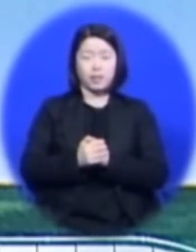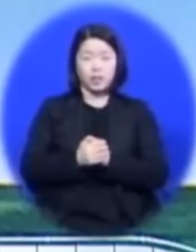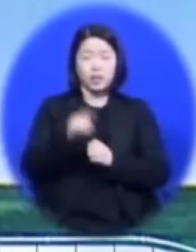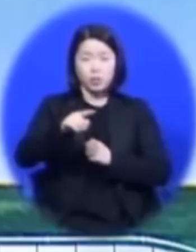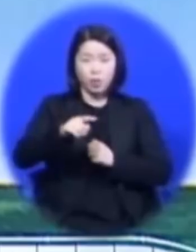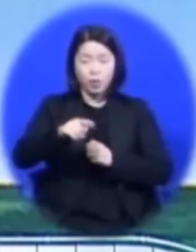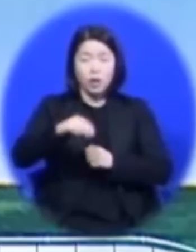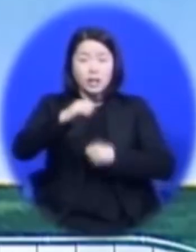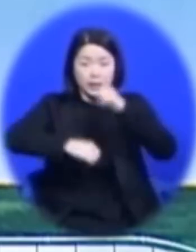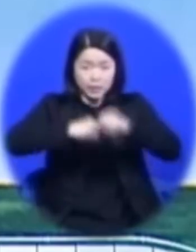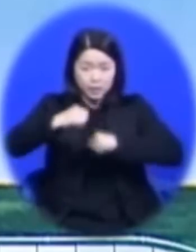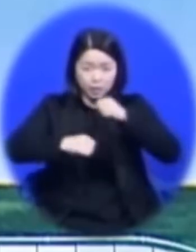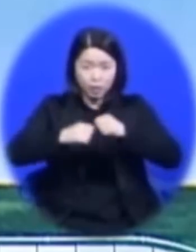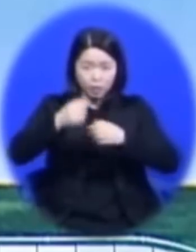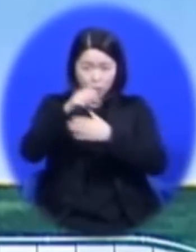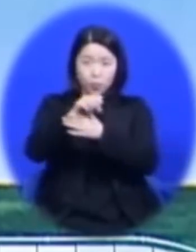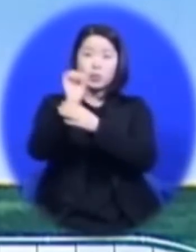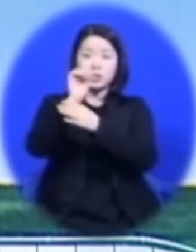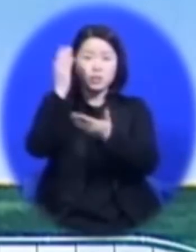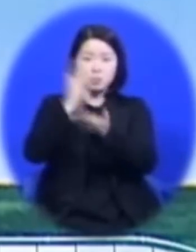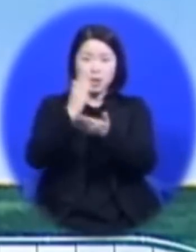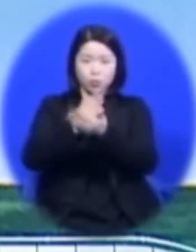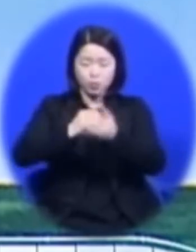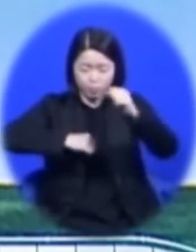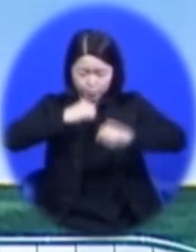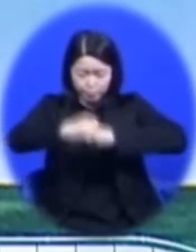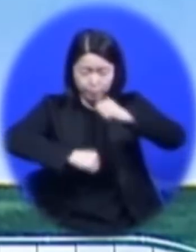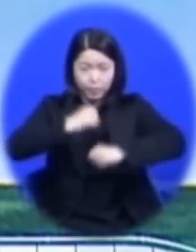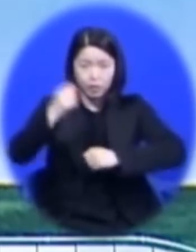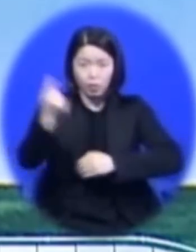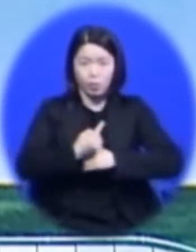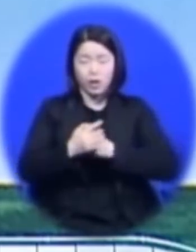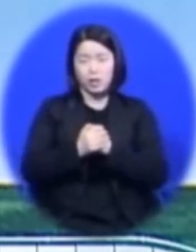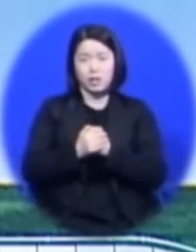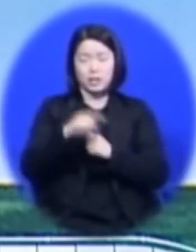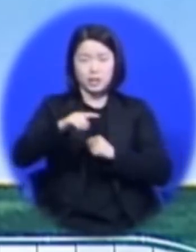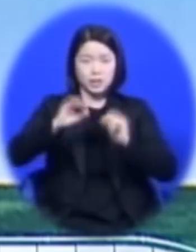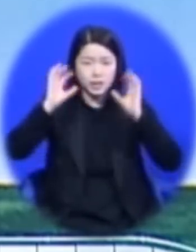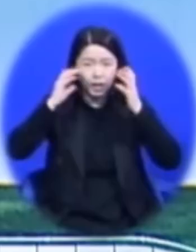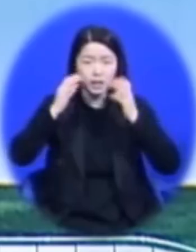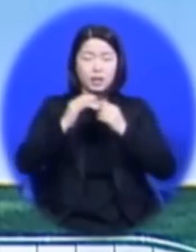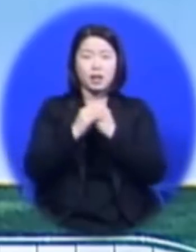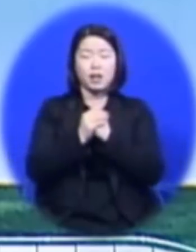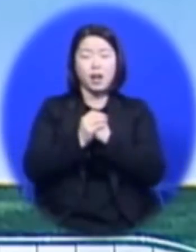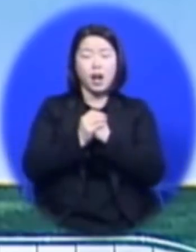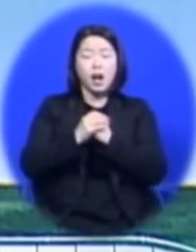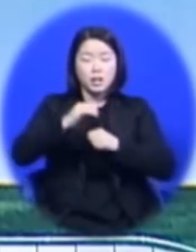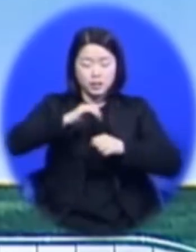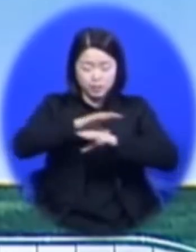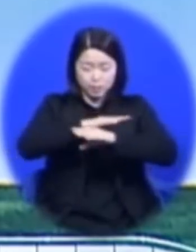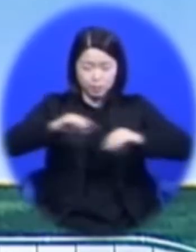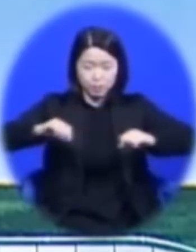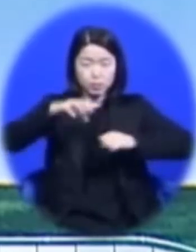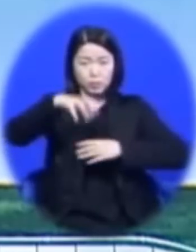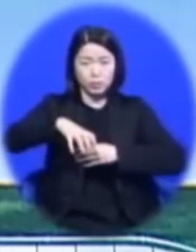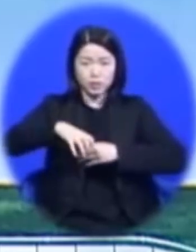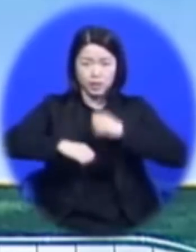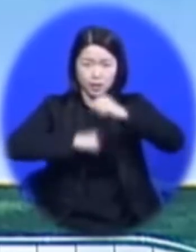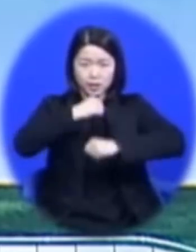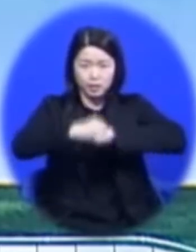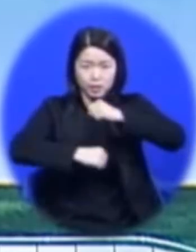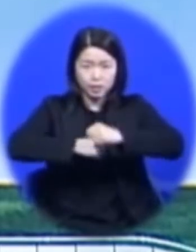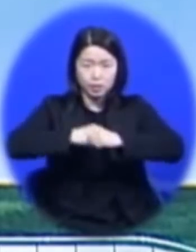너 기어와 절대로 고개를 들면 안 돼 이 아이가 그 마당에 엎드려서 기워